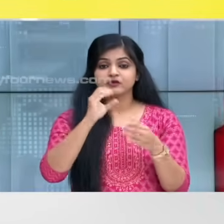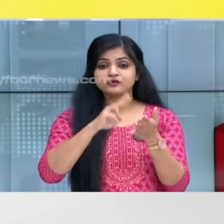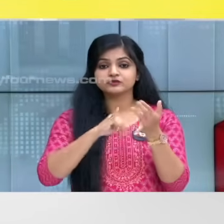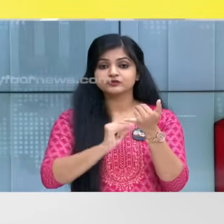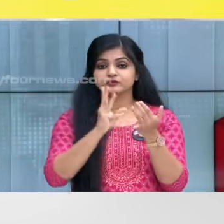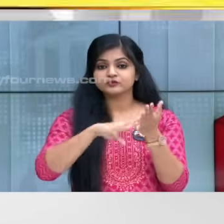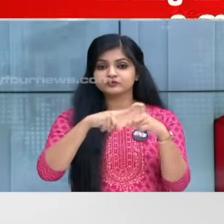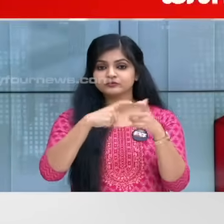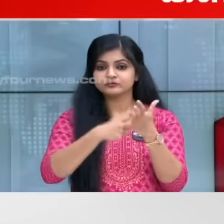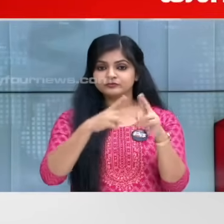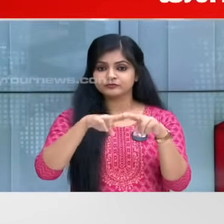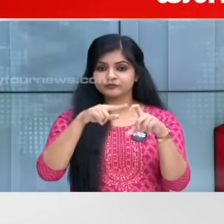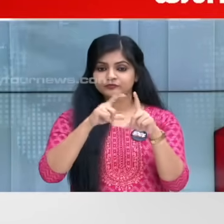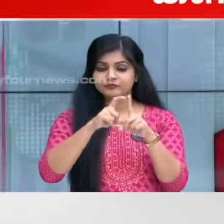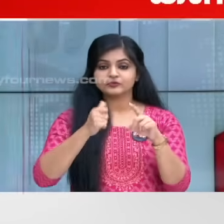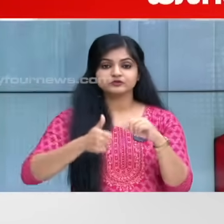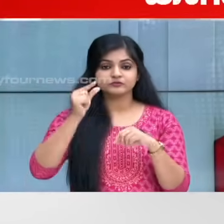നിലയിൽ ഞാൻ കാണുക.